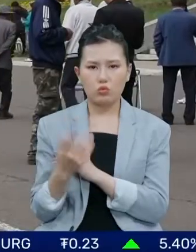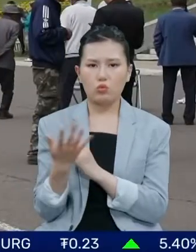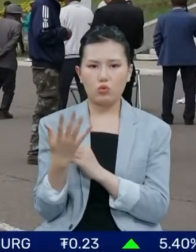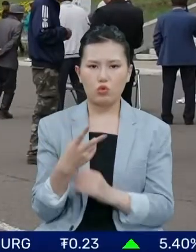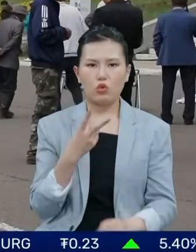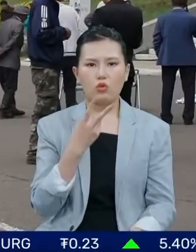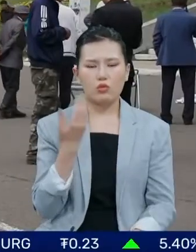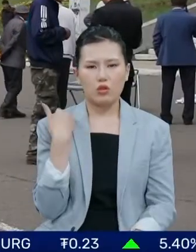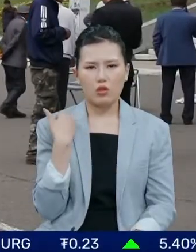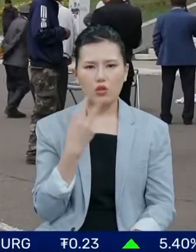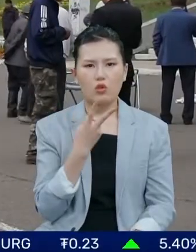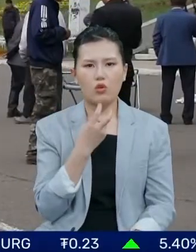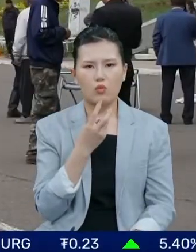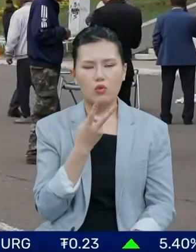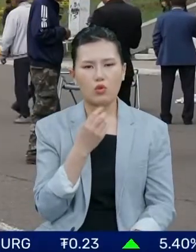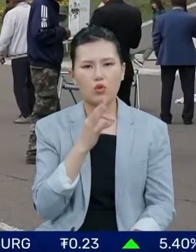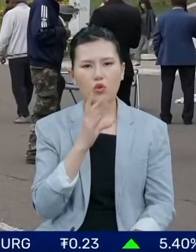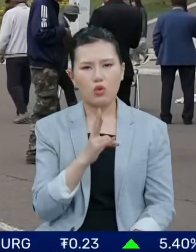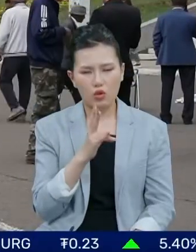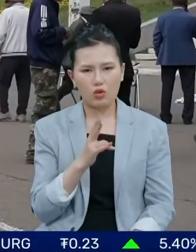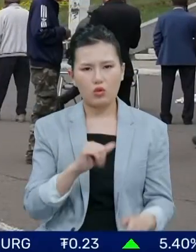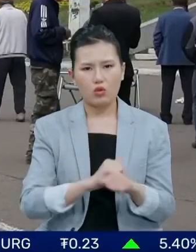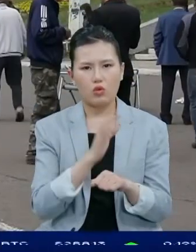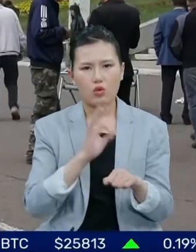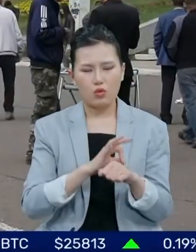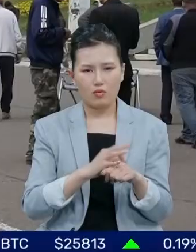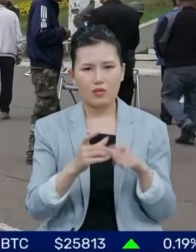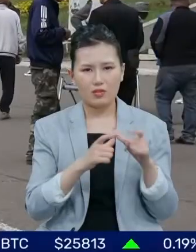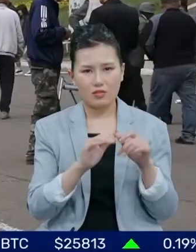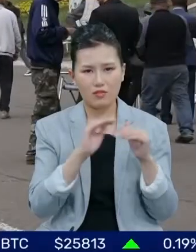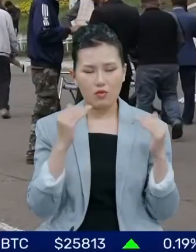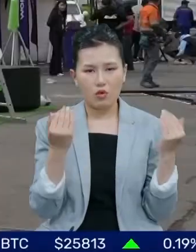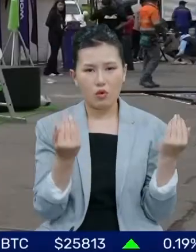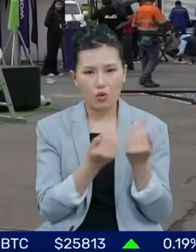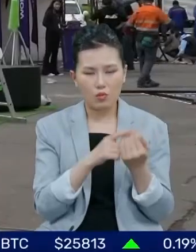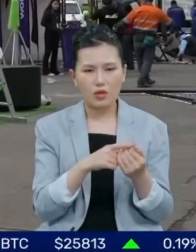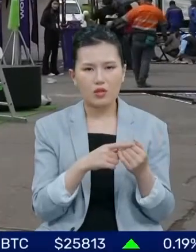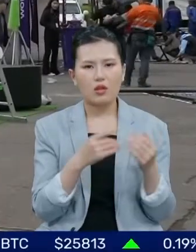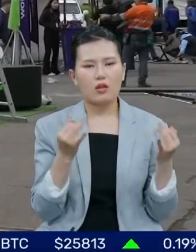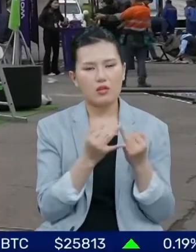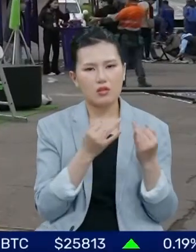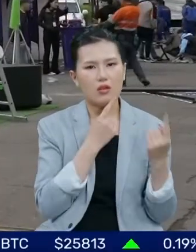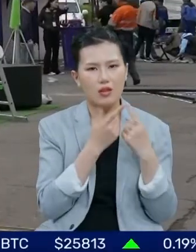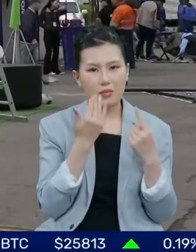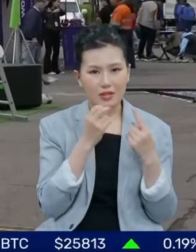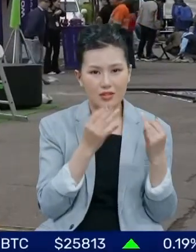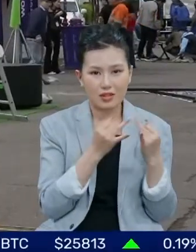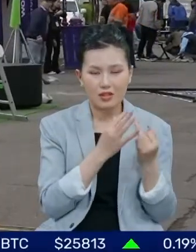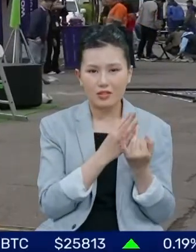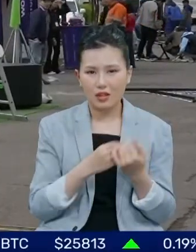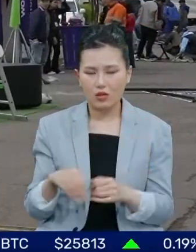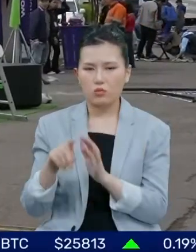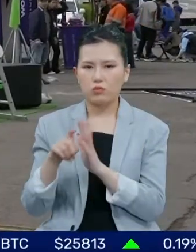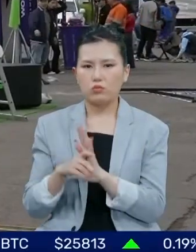үед цахимаар зохион байгуулагдсан эдийн засгийн форумын үр дүнгуудын нэг болох цахим эрдэнэт нэг хөтөлбөрийн хэрэгжилт байсан юм. Энэхүү